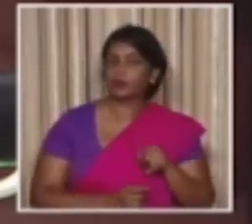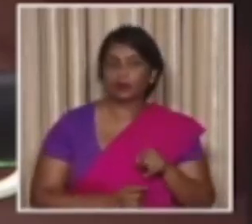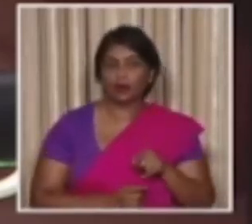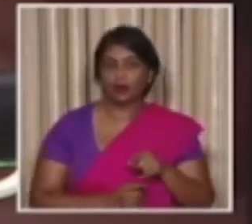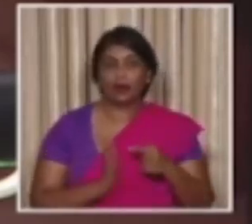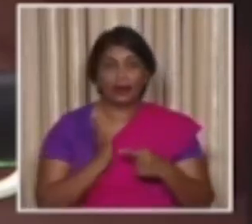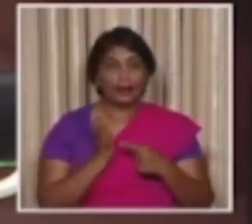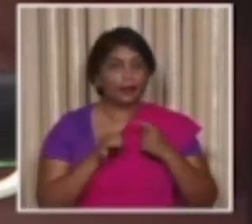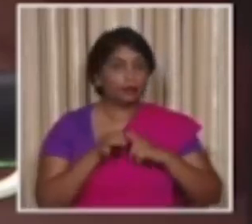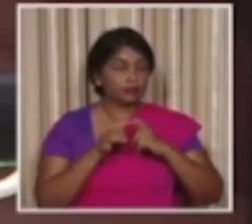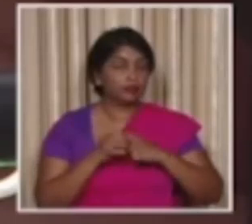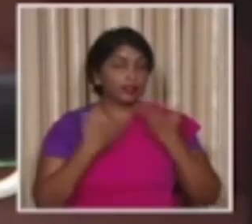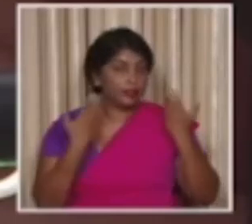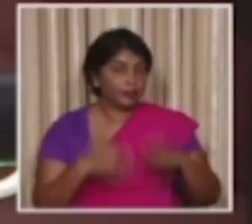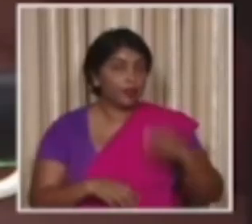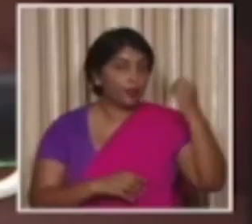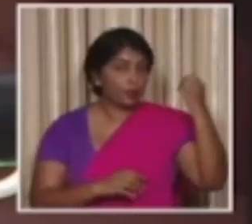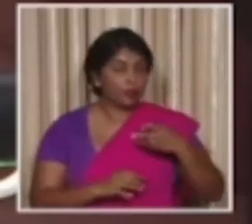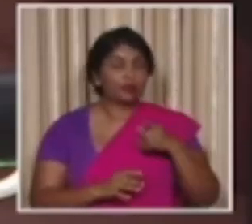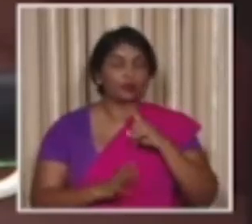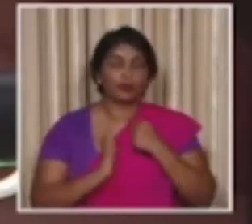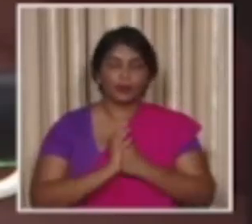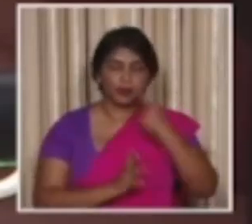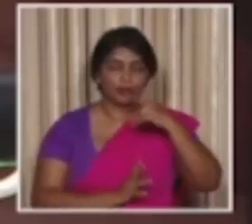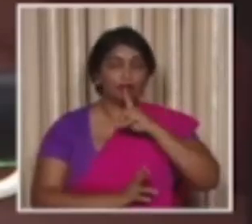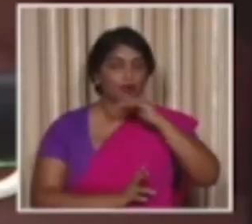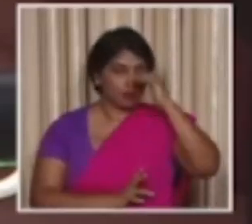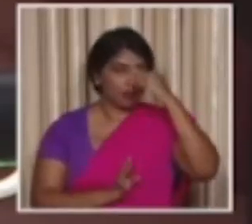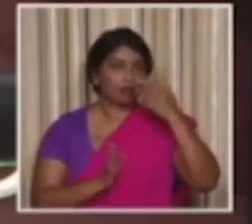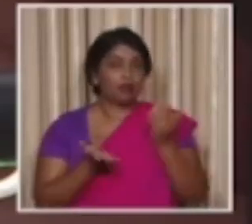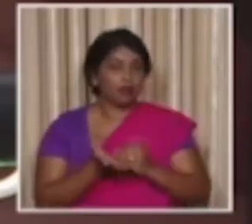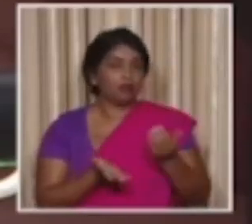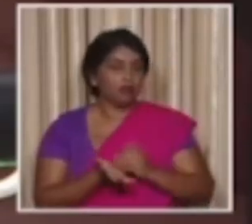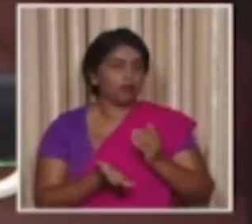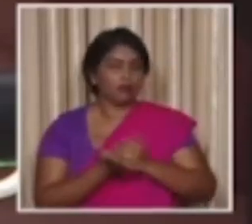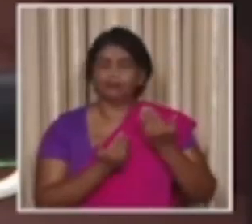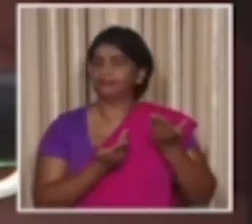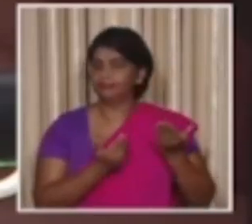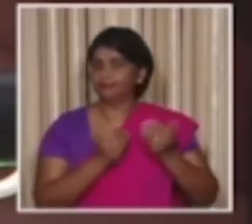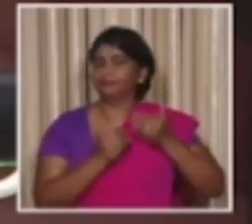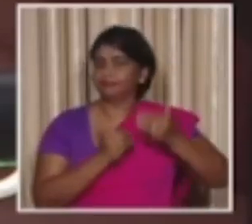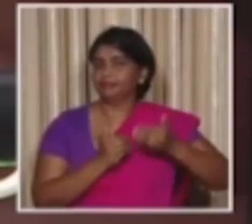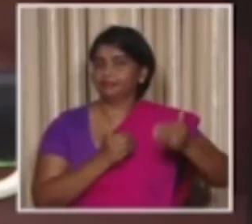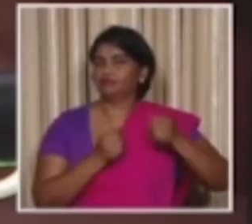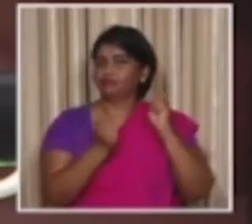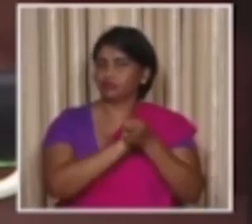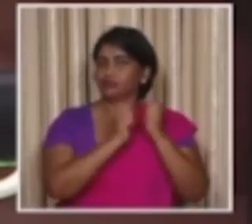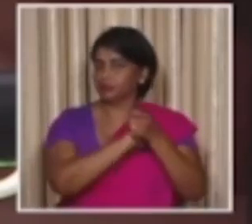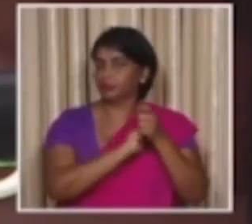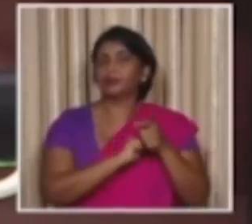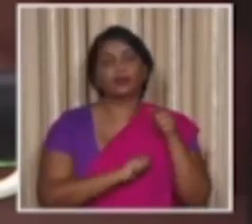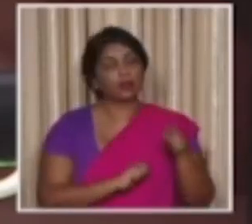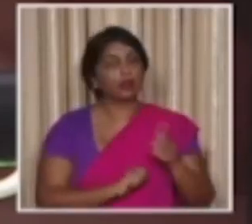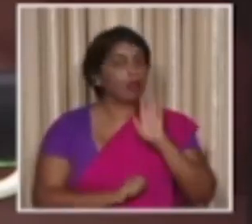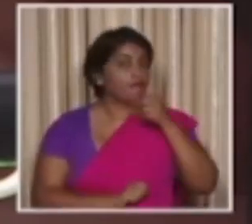मेम टेन्डरे अवसान किरी दिनीय गरु नियोज्य कथानायक अवस्था गणनावक दी दिगिन दिगट विनस्वलातिनो